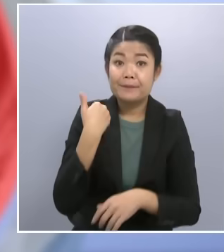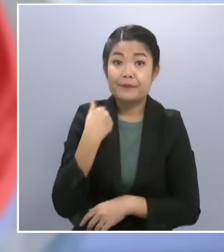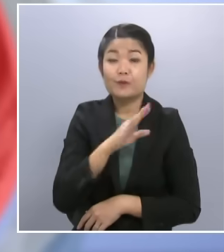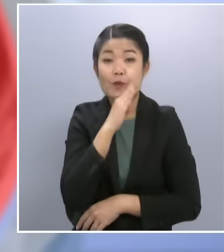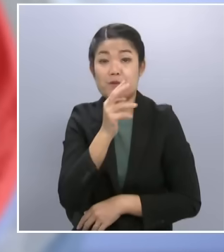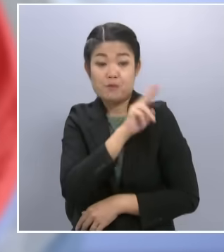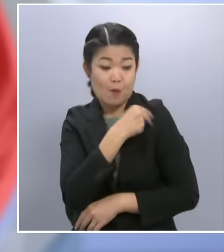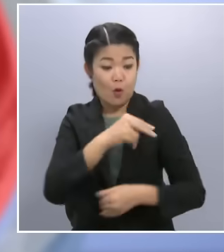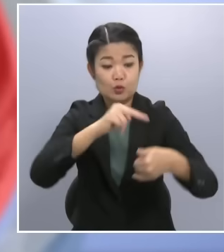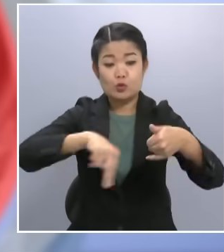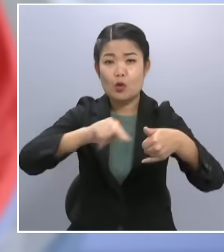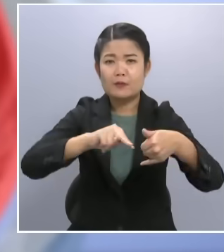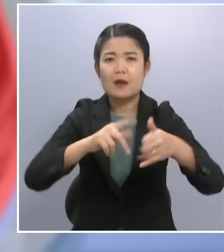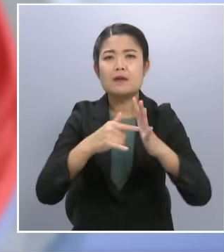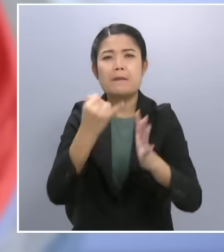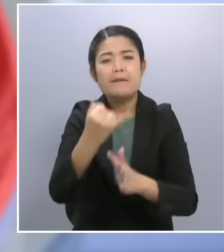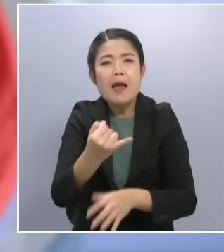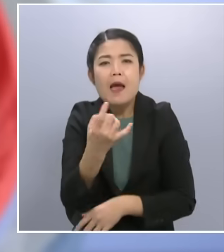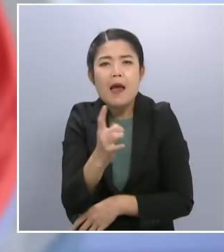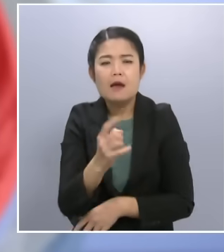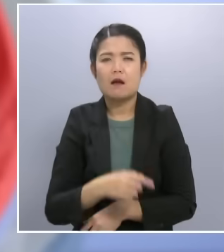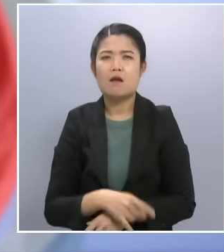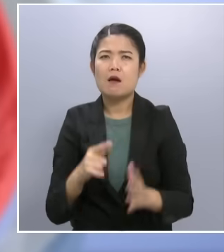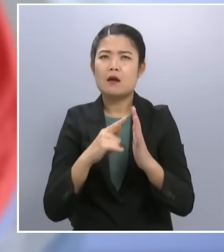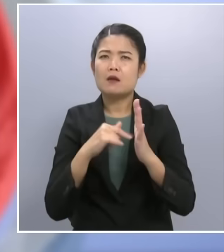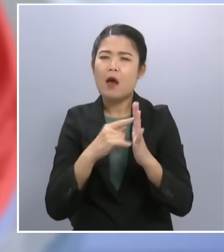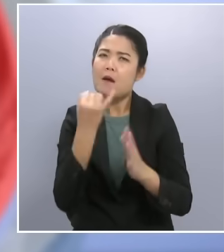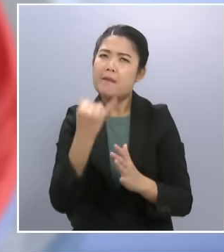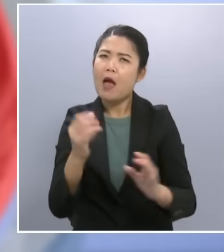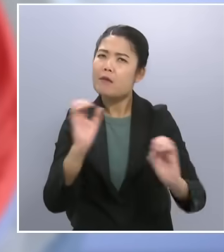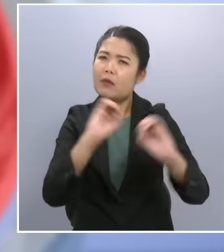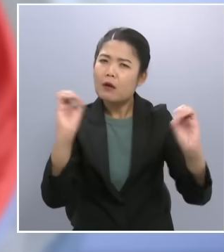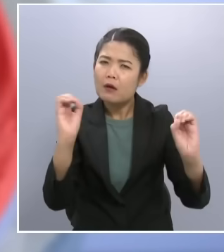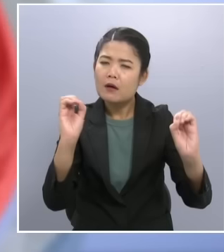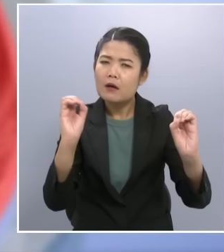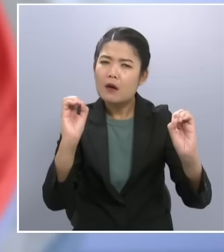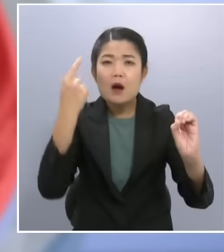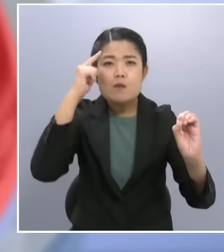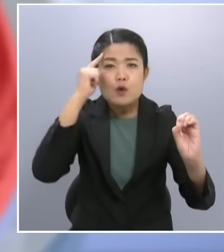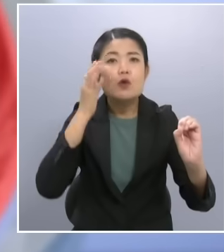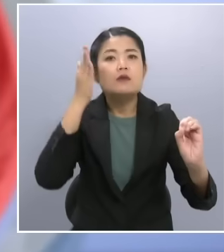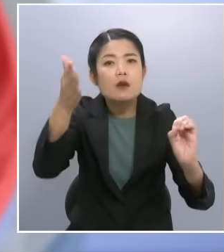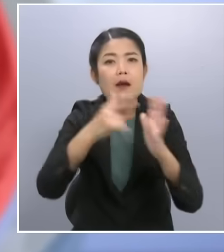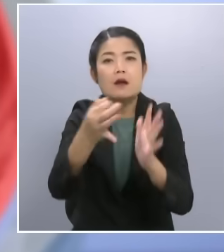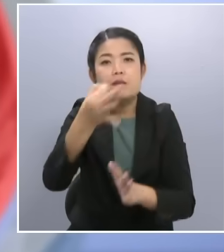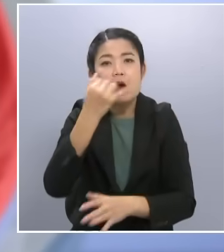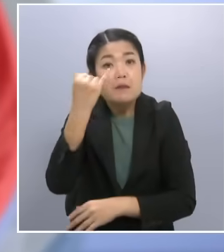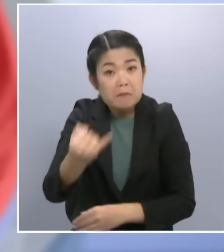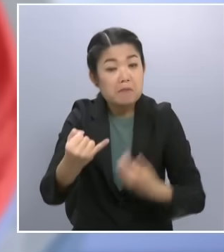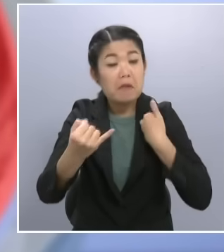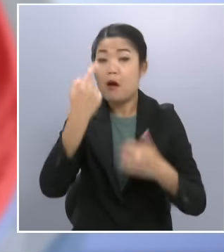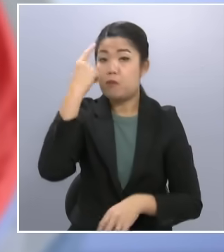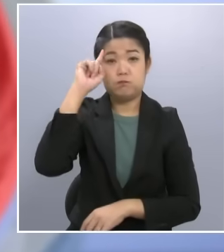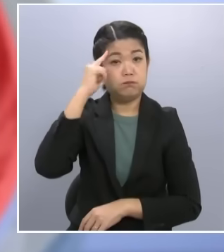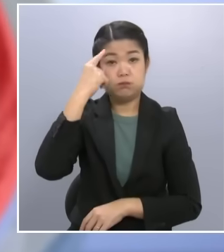เราไม่เคยแพ้แล้วบอกเราไม่ทราบเออแล้วอีกอย่างนึงคือไม่เคยแพ้แต่เราก็ไม่สามารถรู้ได้หรอกครับว่าเราจะแพ้ยาหรือไม่แพ้